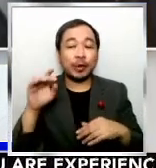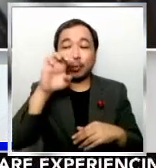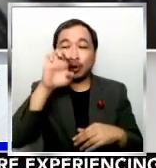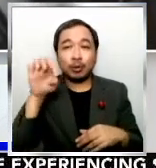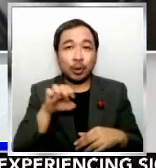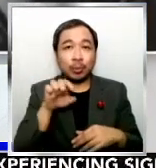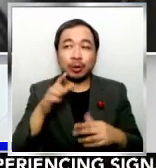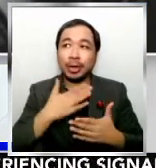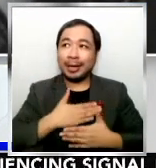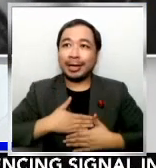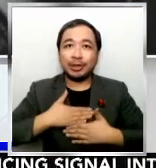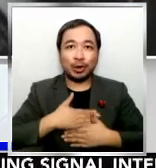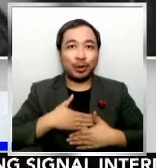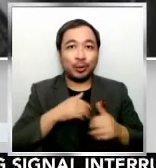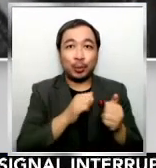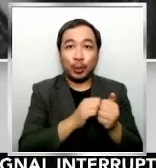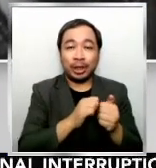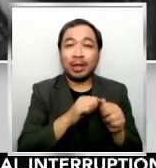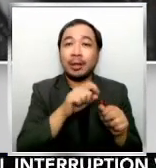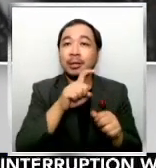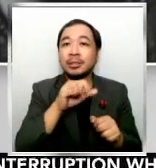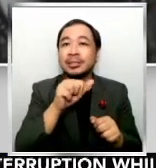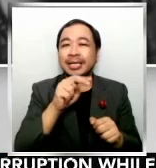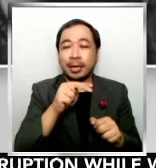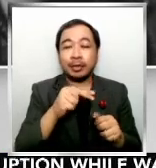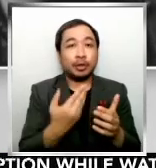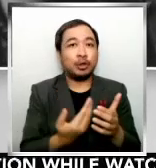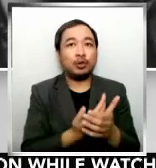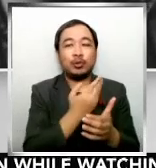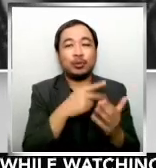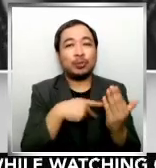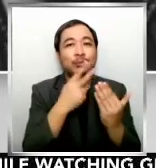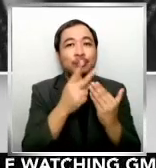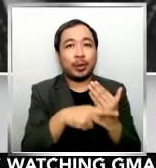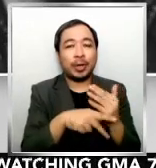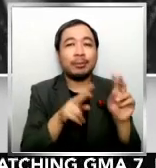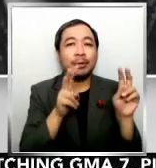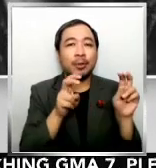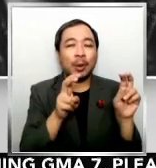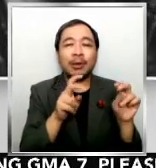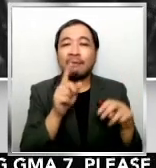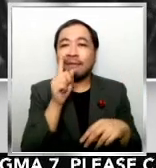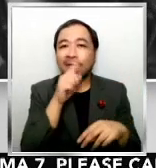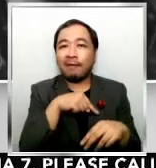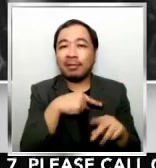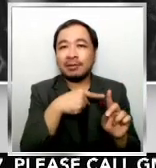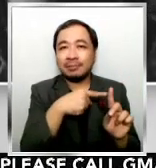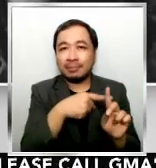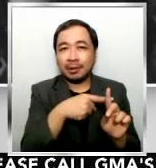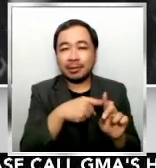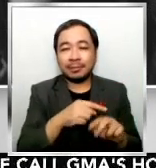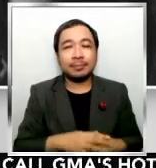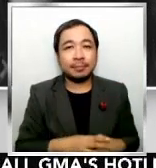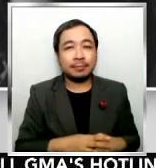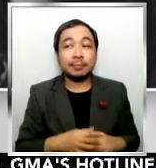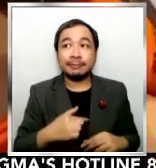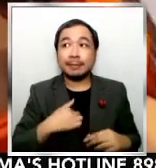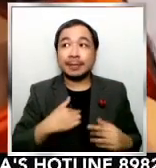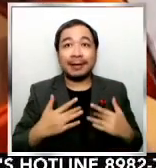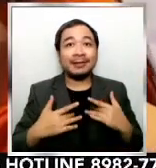Zian Lim ang makakasama sa bago niyang series na False Positive. Excited ako to work with Zian Lim.